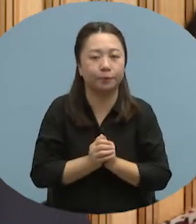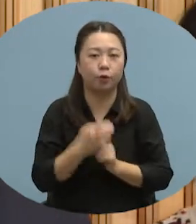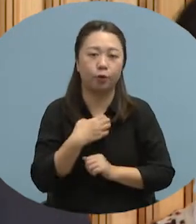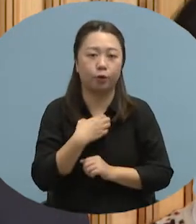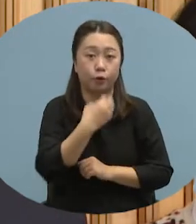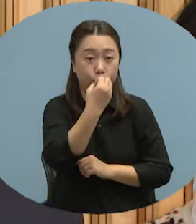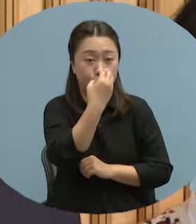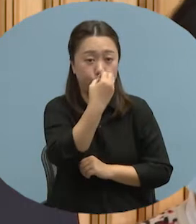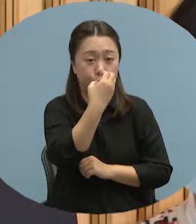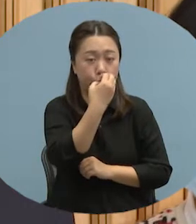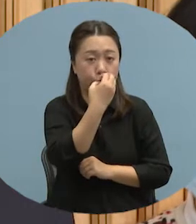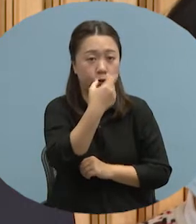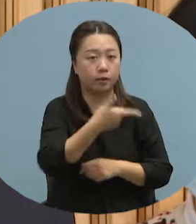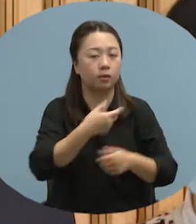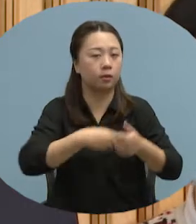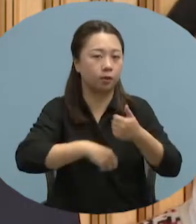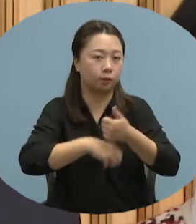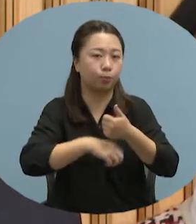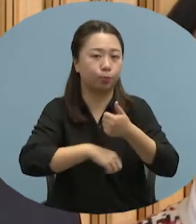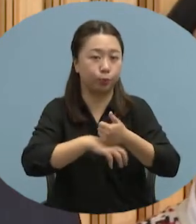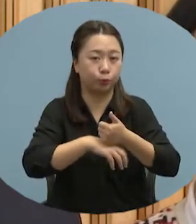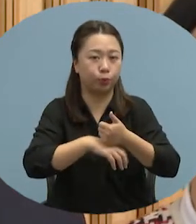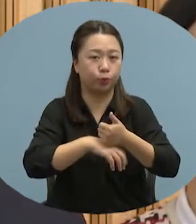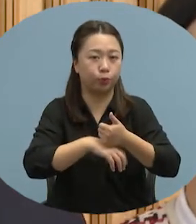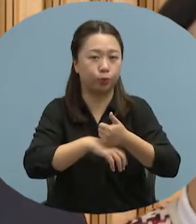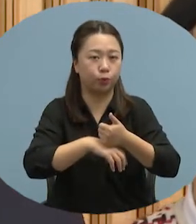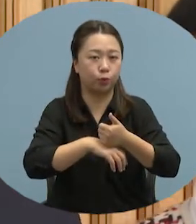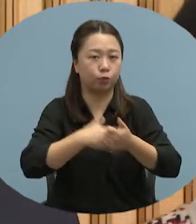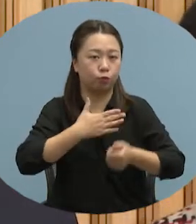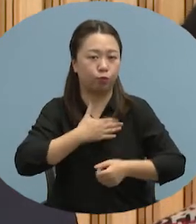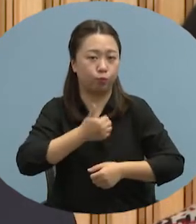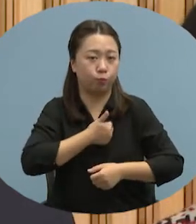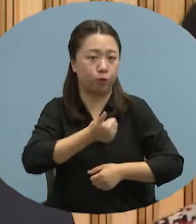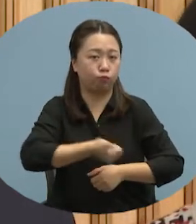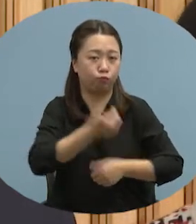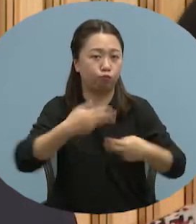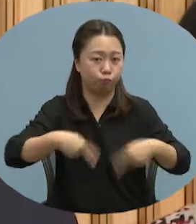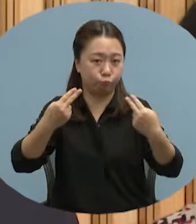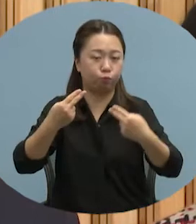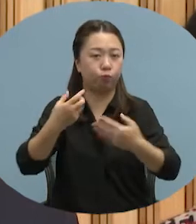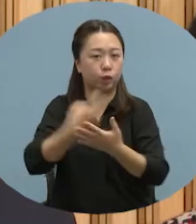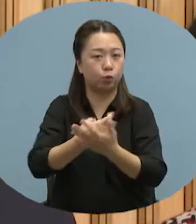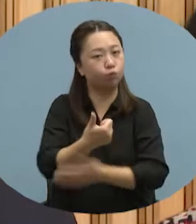香港已經基本上具備通關的條件。